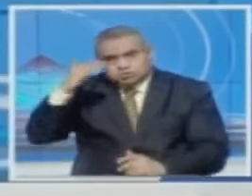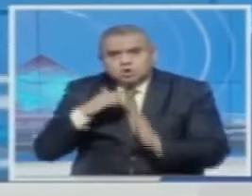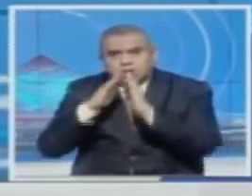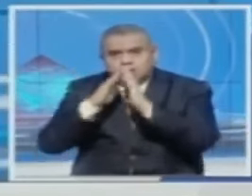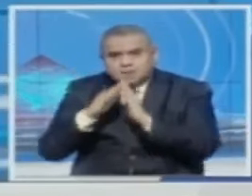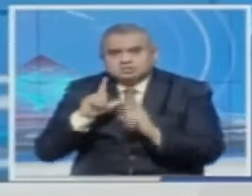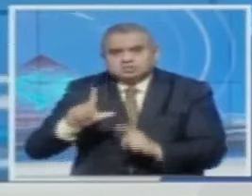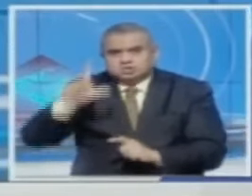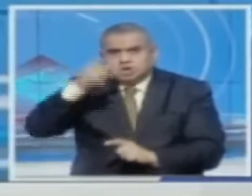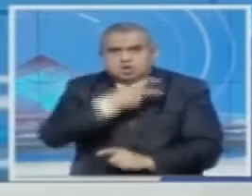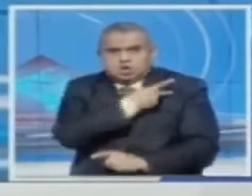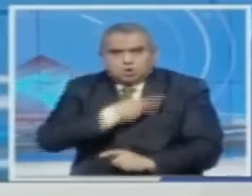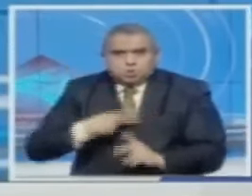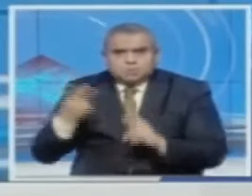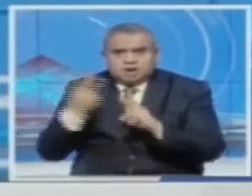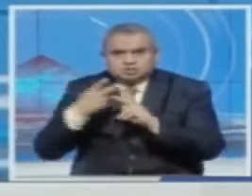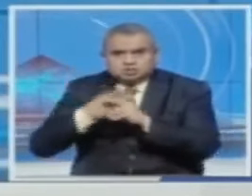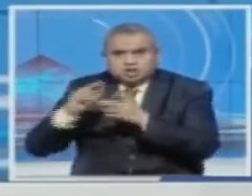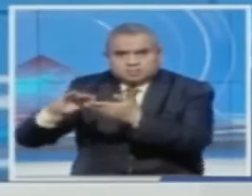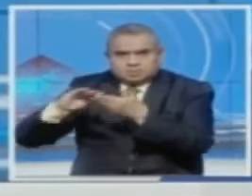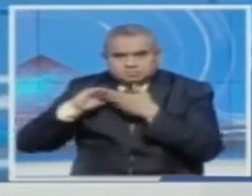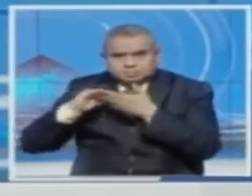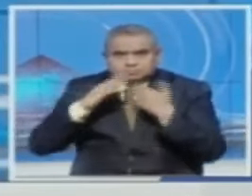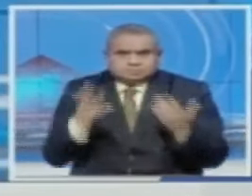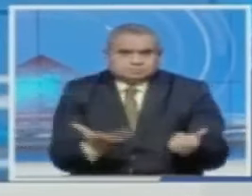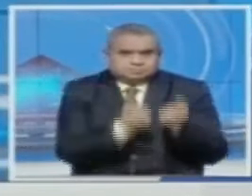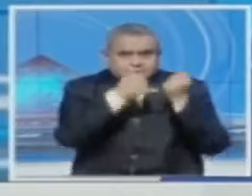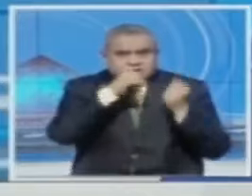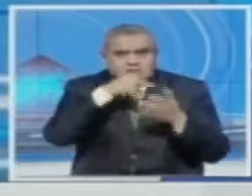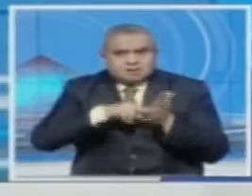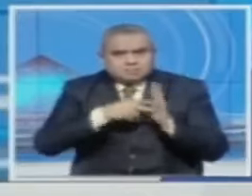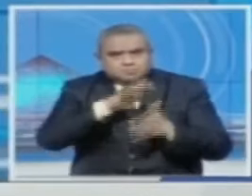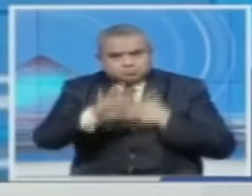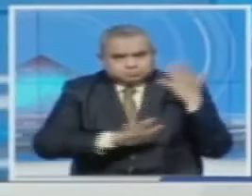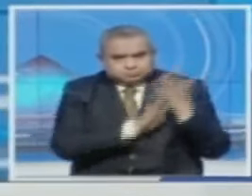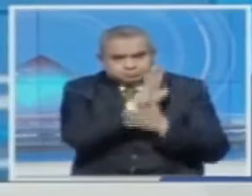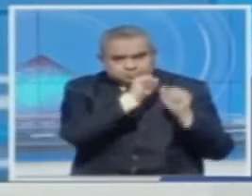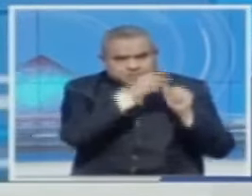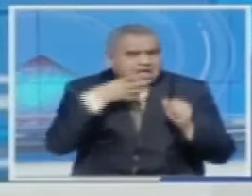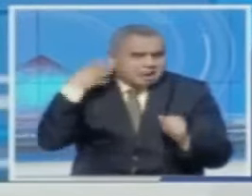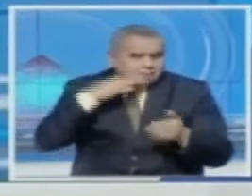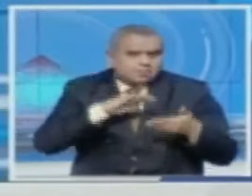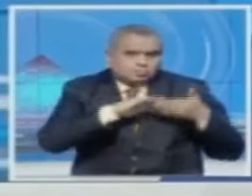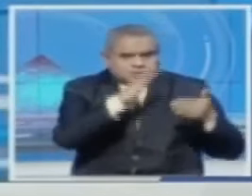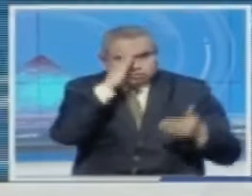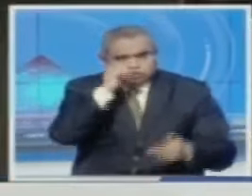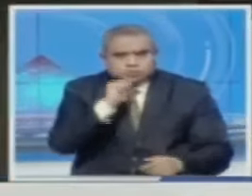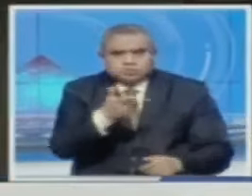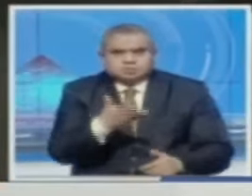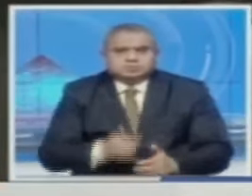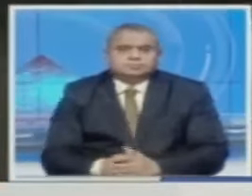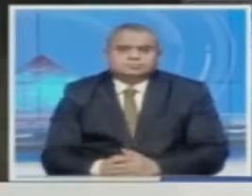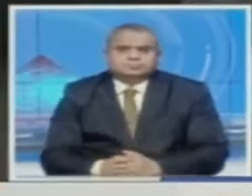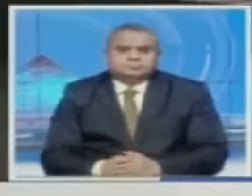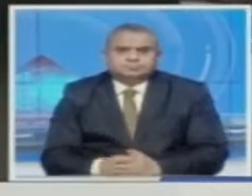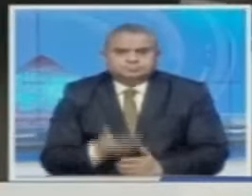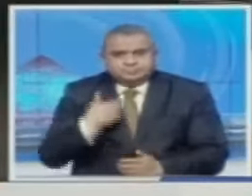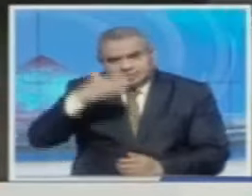قيادة وشعبا على جهودها في مساندة أشقائها العرب في محنتهم. الحمد لله على